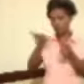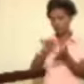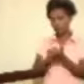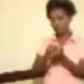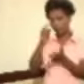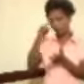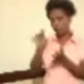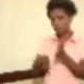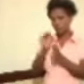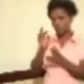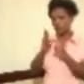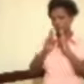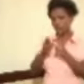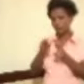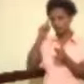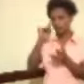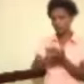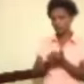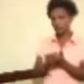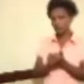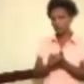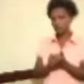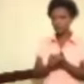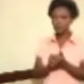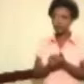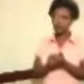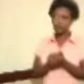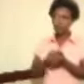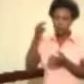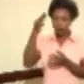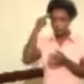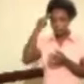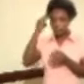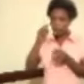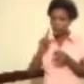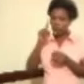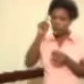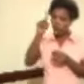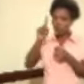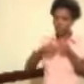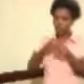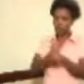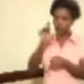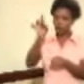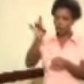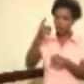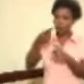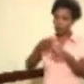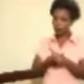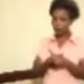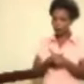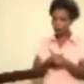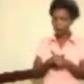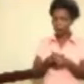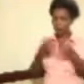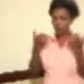baille tête nous pour nous faire. Malheureusement, depuis tantôt 1 an et 2 mois, nous avons qui ça que